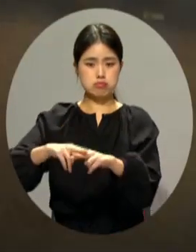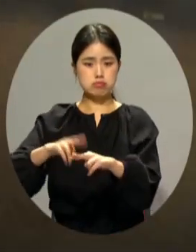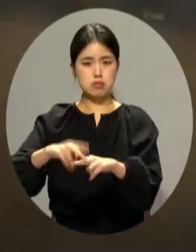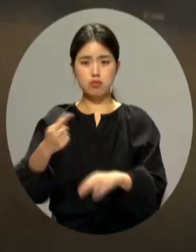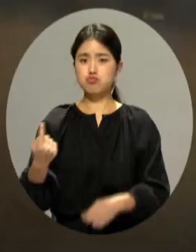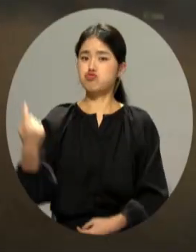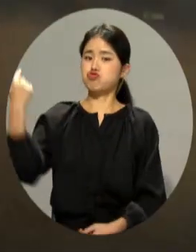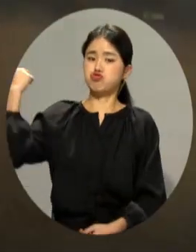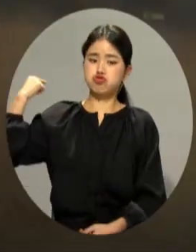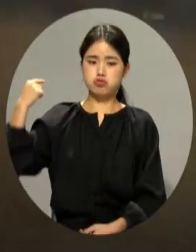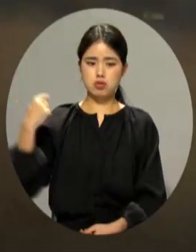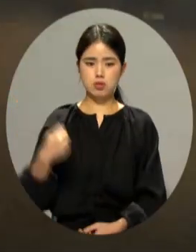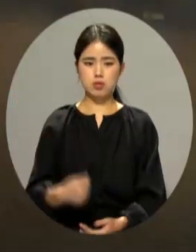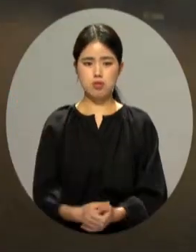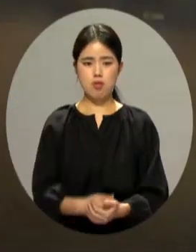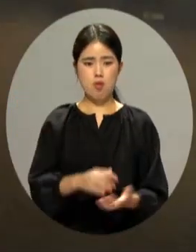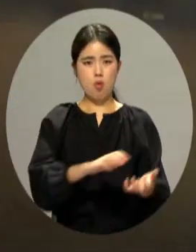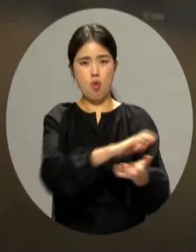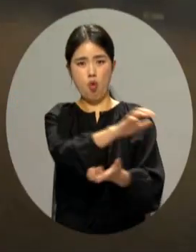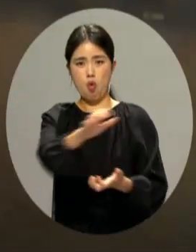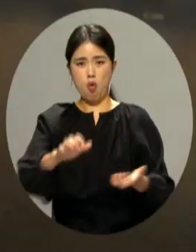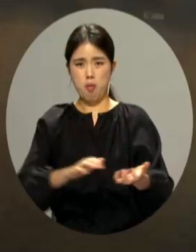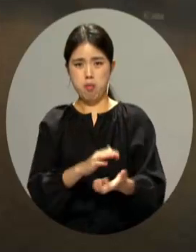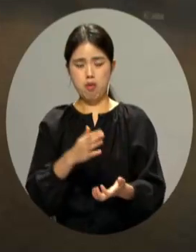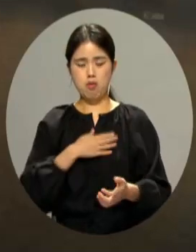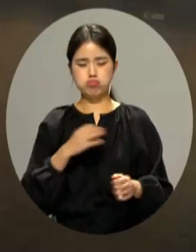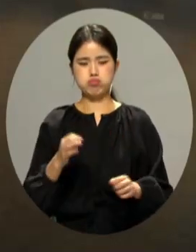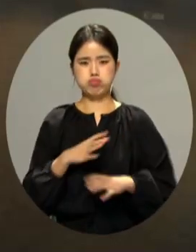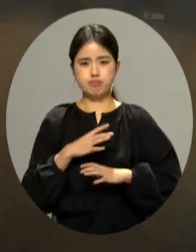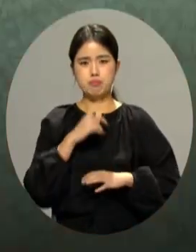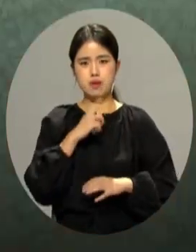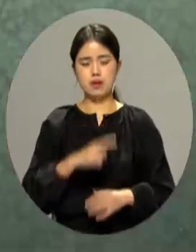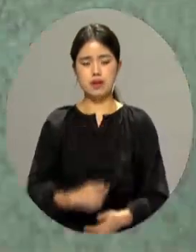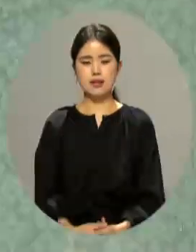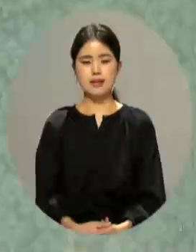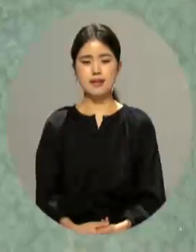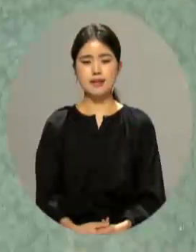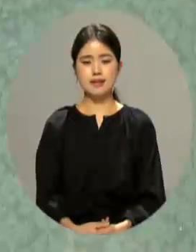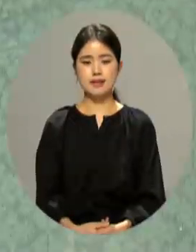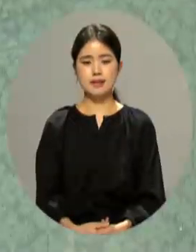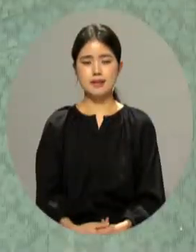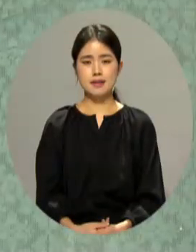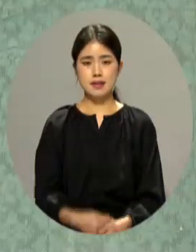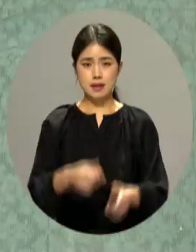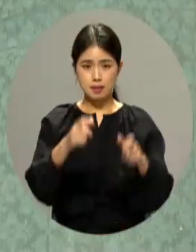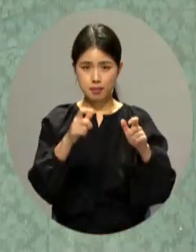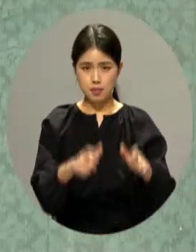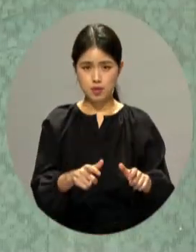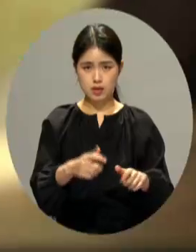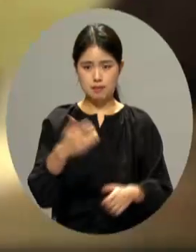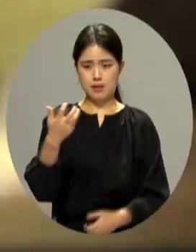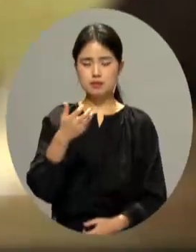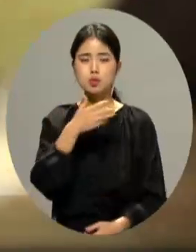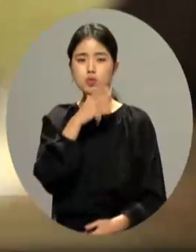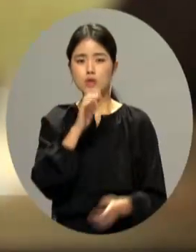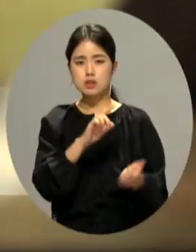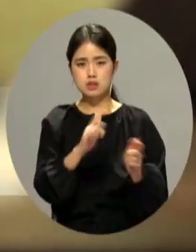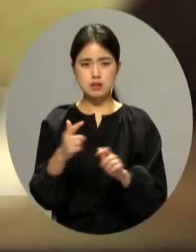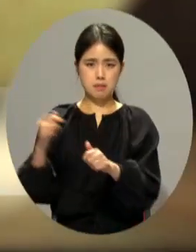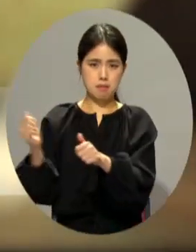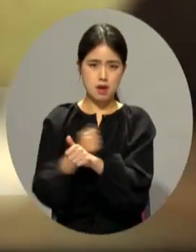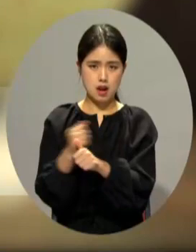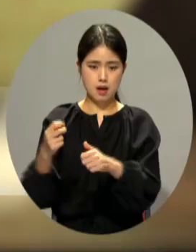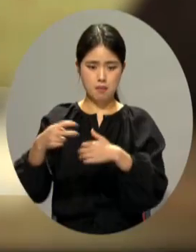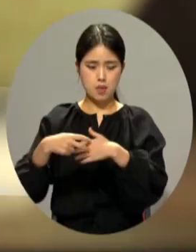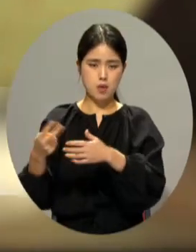하나는 저 뒤에가 있고 엉망이 돼서 그때 얘가 깜짝 놀랐어. 면 소재지에 80대 노인들이 폭행당해